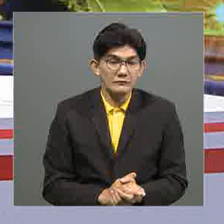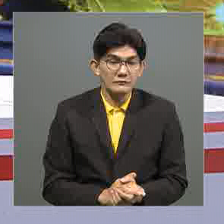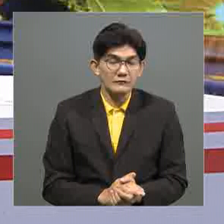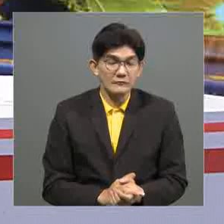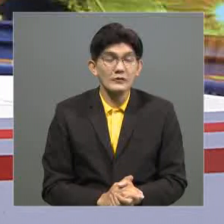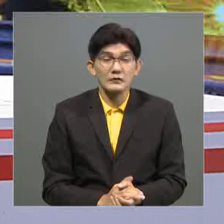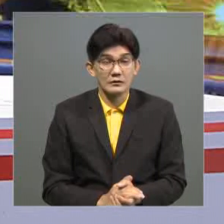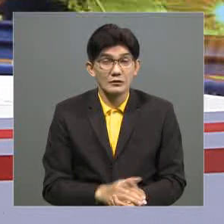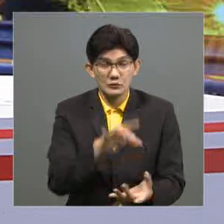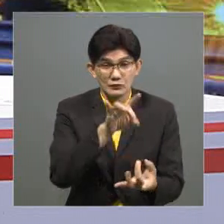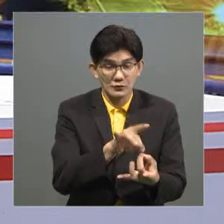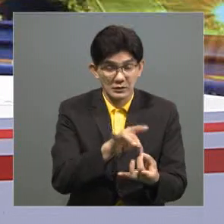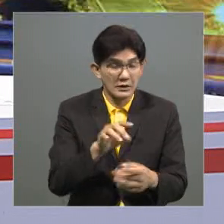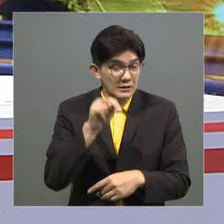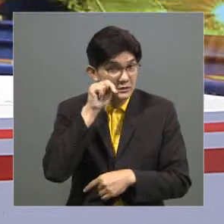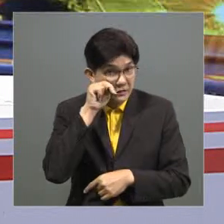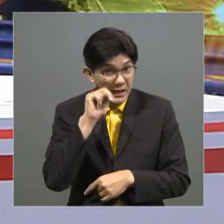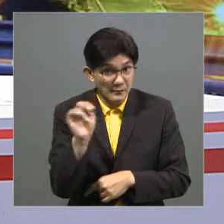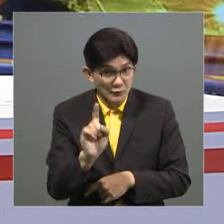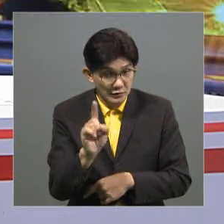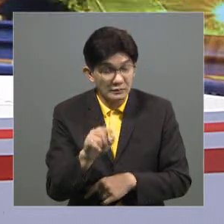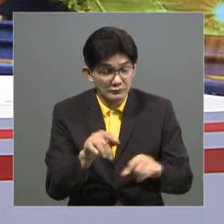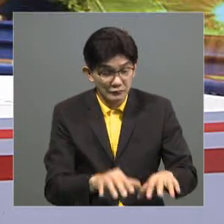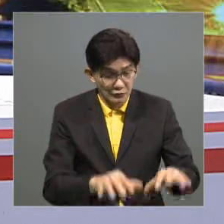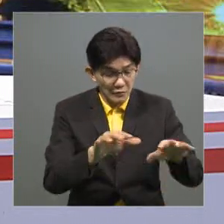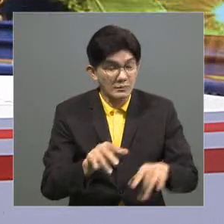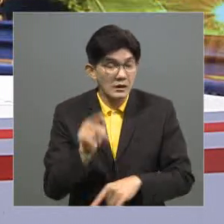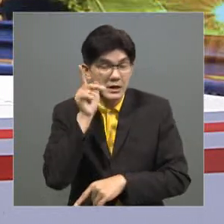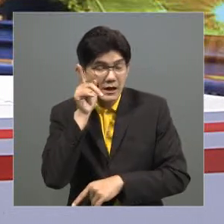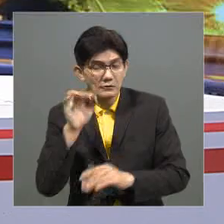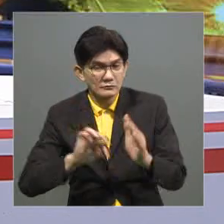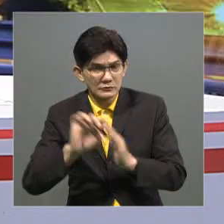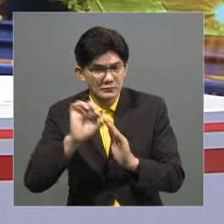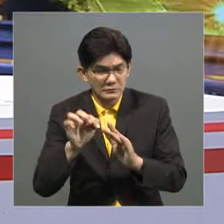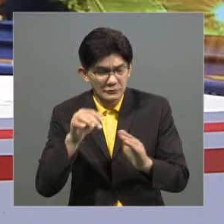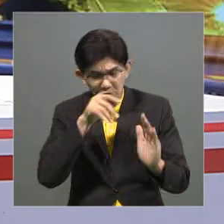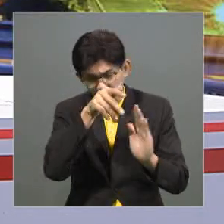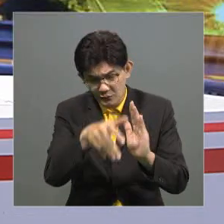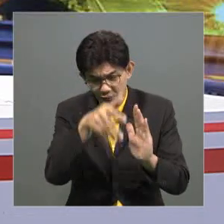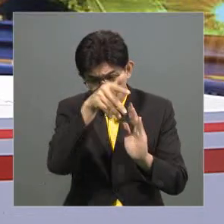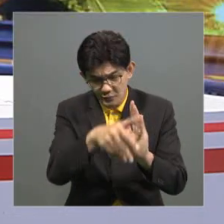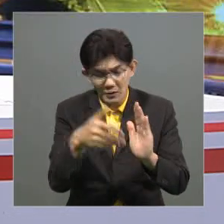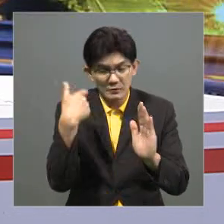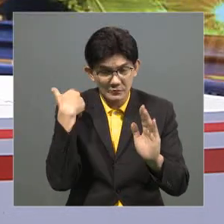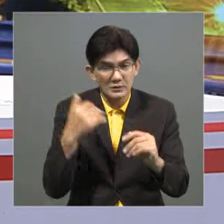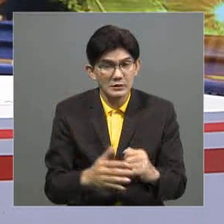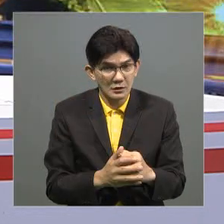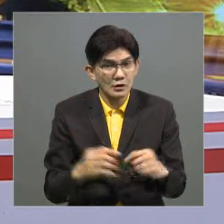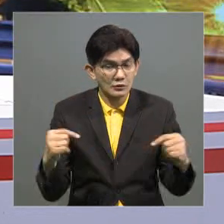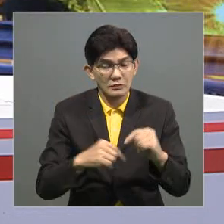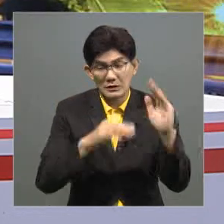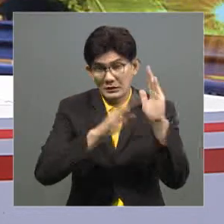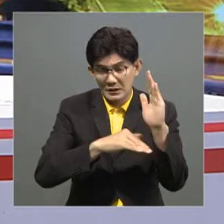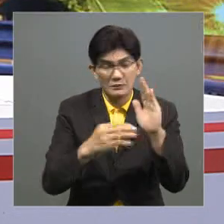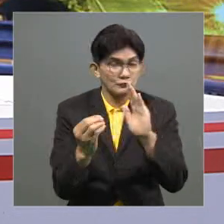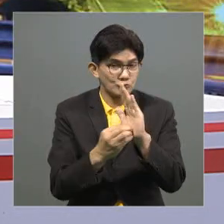คือตอนนี้น้ําที่สุโขทัยมีสภาพเป็นแบบนี้นะคร ค ับ ่ะ บวกกับข่าวที่บอกว่าน้ําจากเชียงใหม่ตอนนี้มันค่อยๆไหลลงมาข้างล่างหลายคนโดยเฉพาะในพื้นที่ตอนล่าง